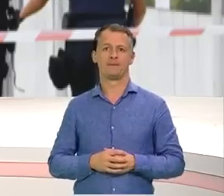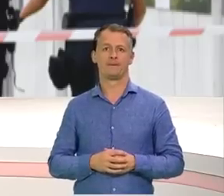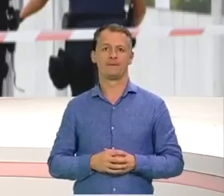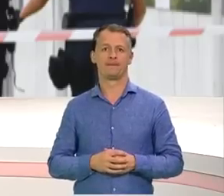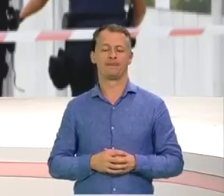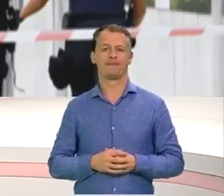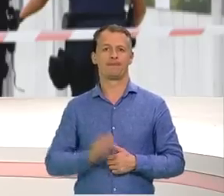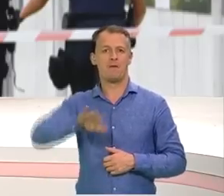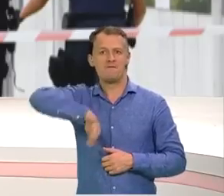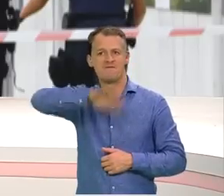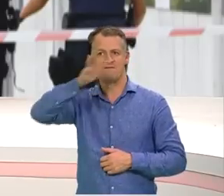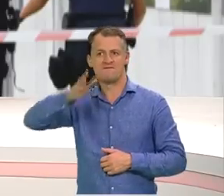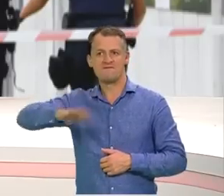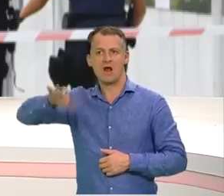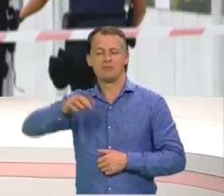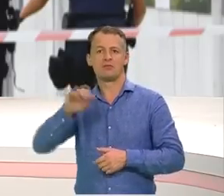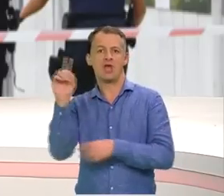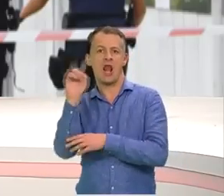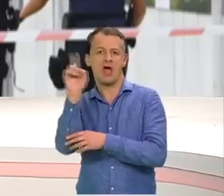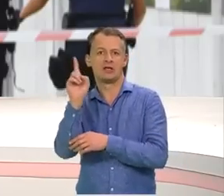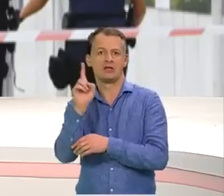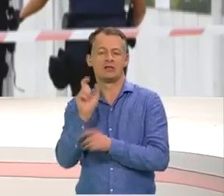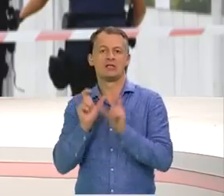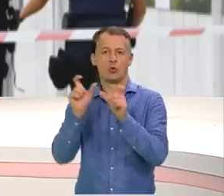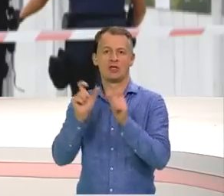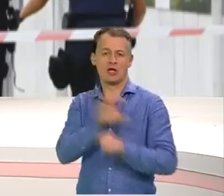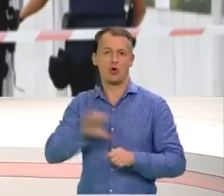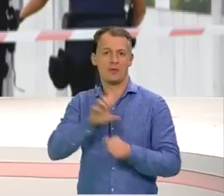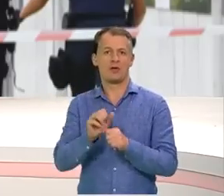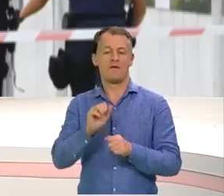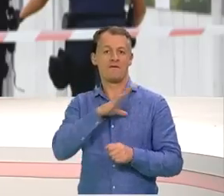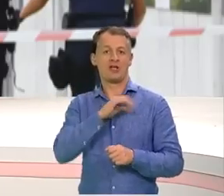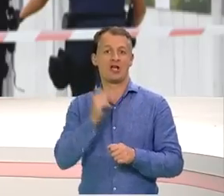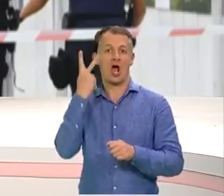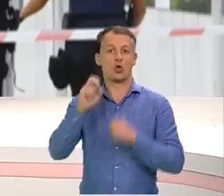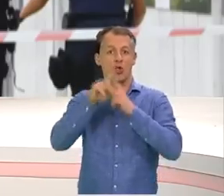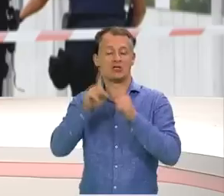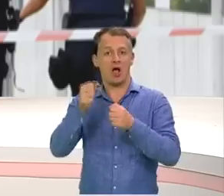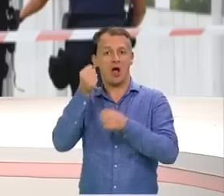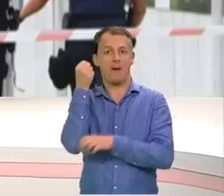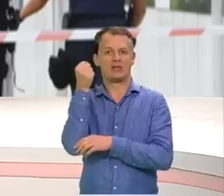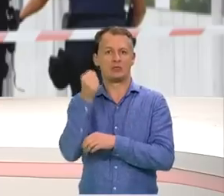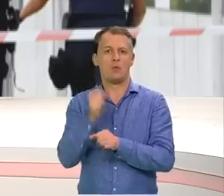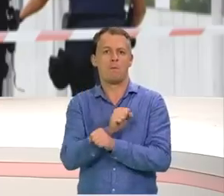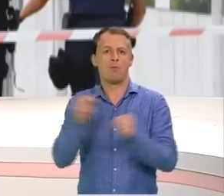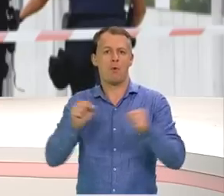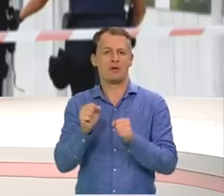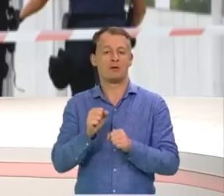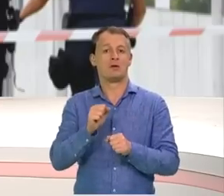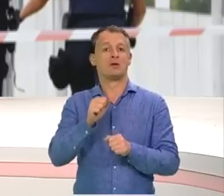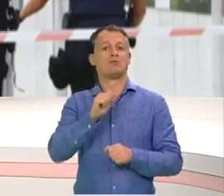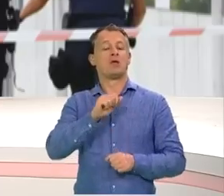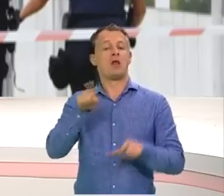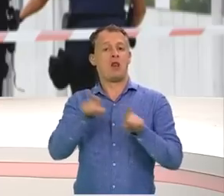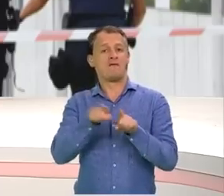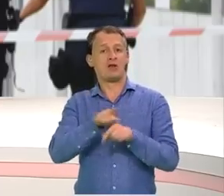Val de alertă de securitate în Europa. Pentru a doua zi, Franța se confruntă cu amenințări cu bombă în mai multe orașe. Alerta a fost și în Italia,